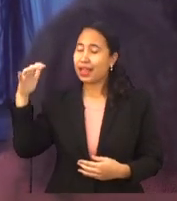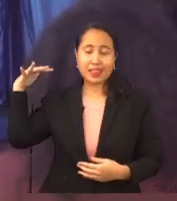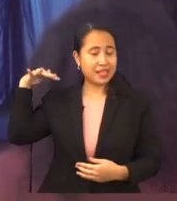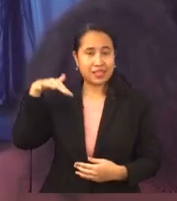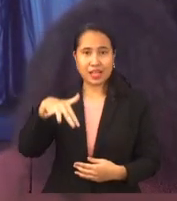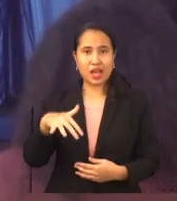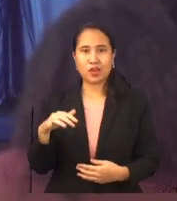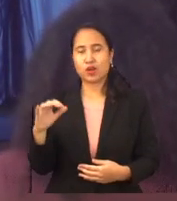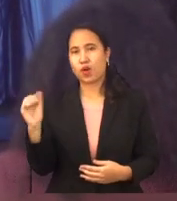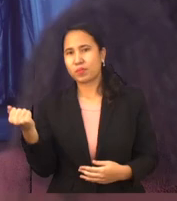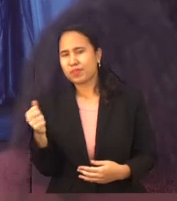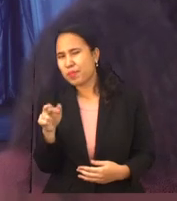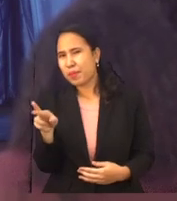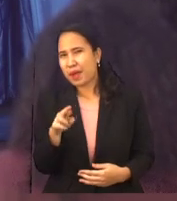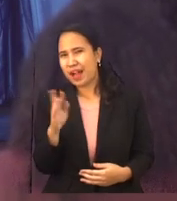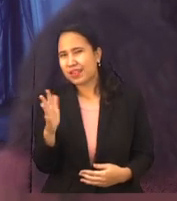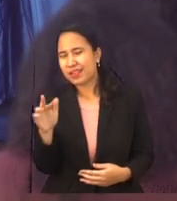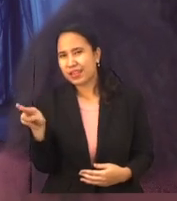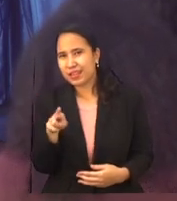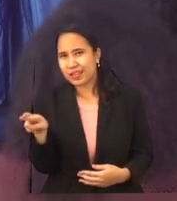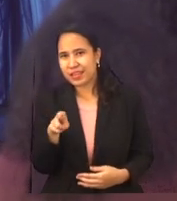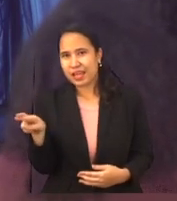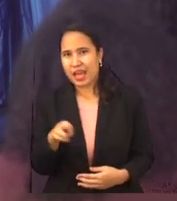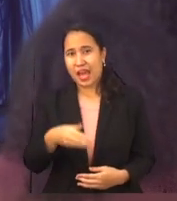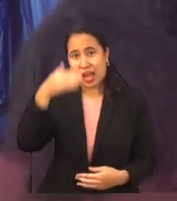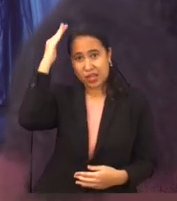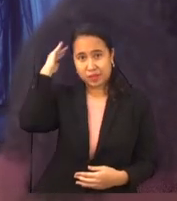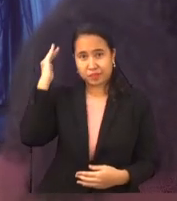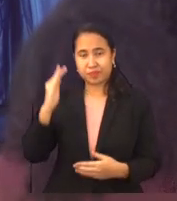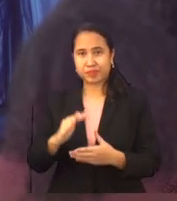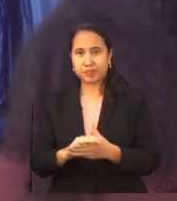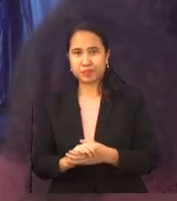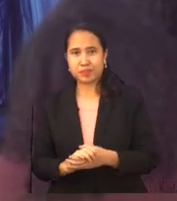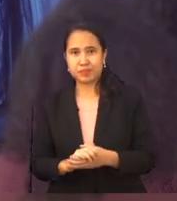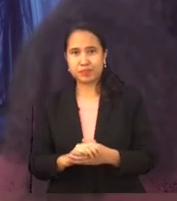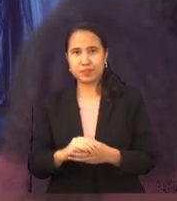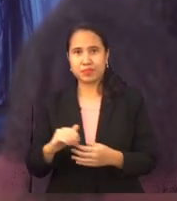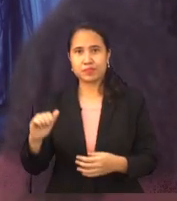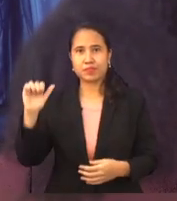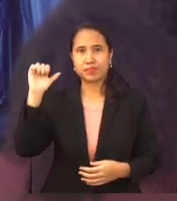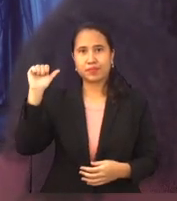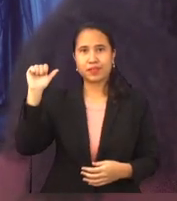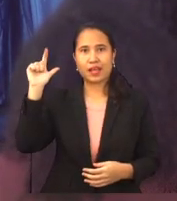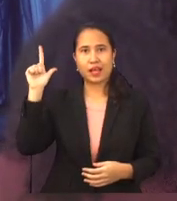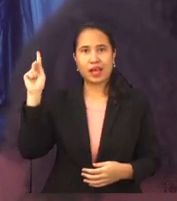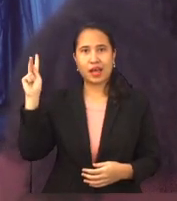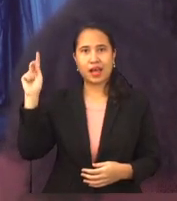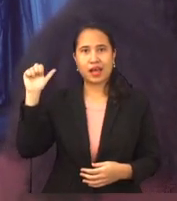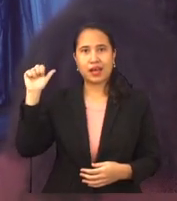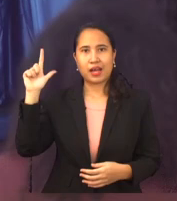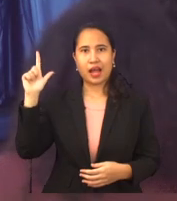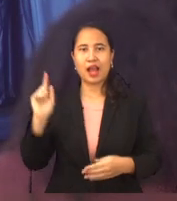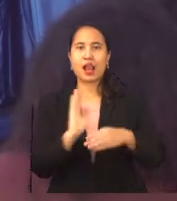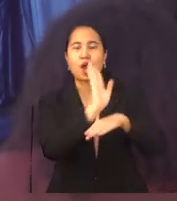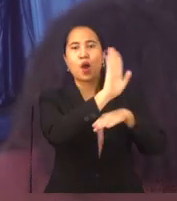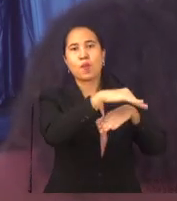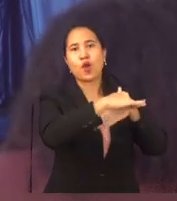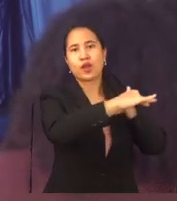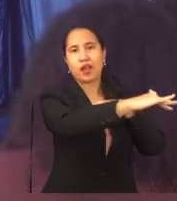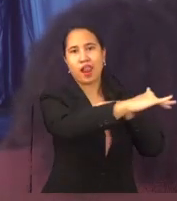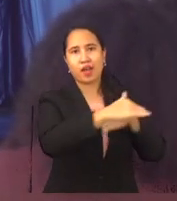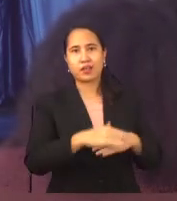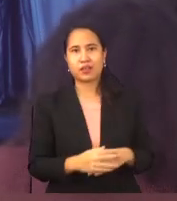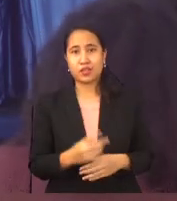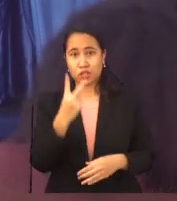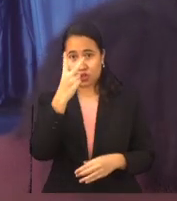omstandigheden. En dat meester Dr. Anruja Akal Ramotar uitlandig is. Dus